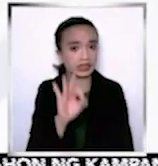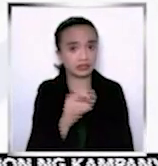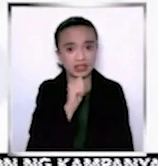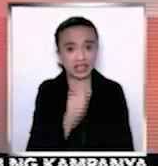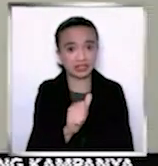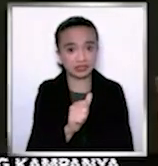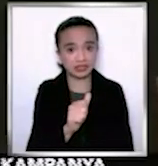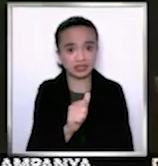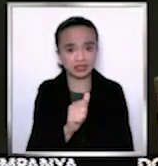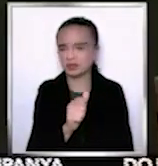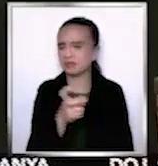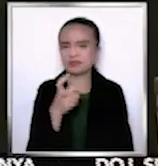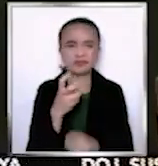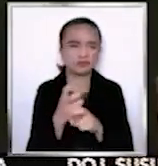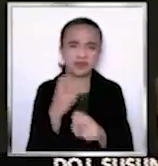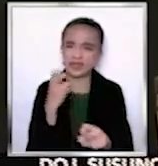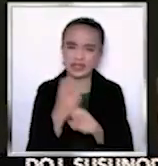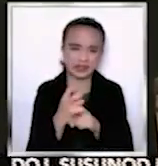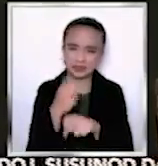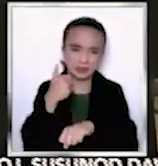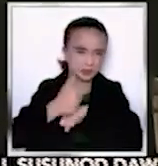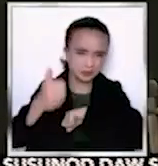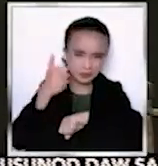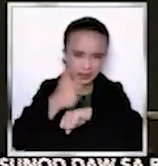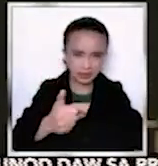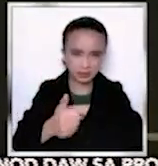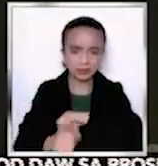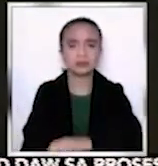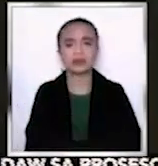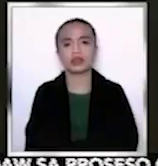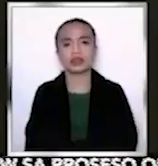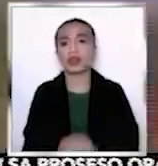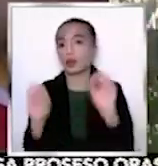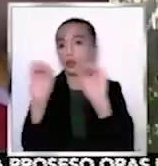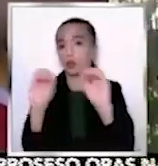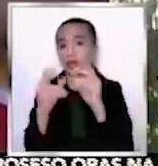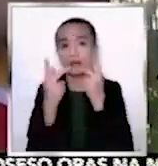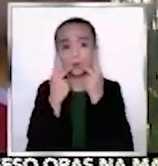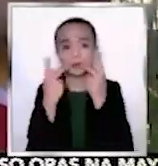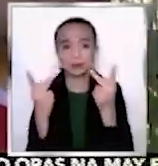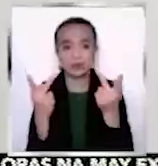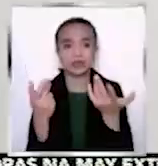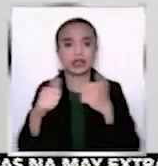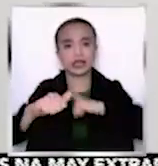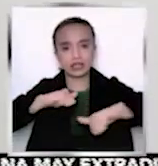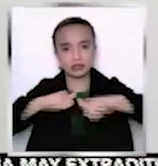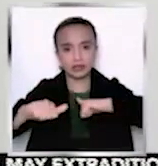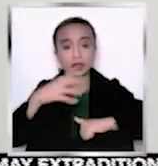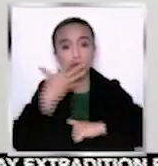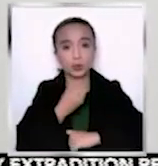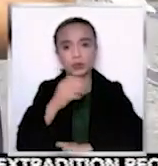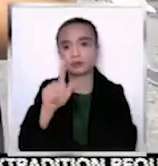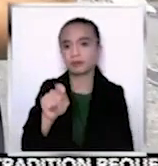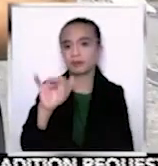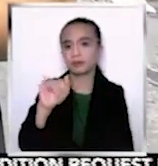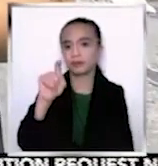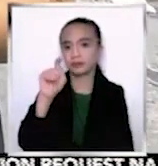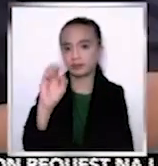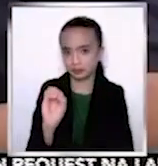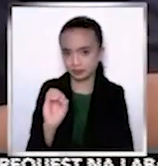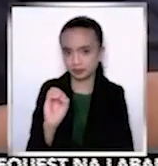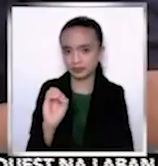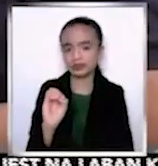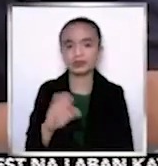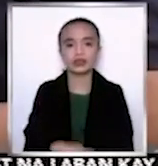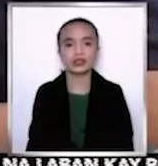mahirap talaga mag-ako sa... Wala namang pampublikong aktibidad ang katandem niyang si Soto. Salima Refran. Athena Imperial. June